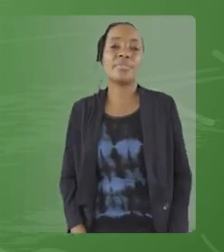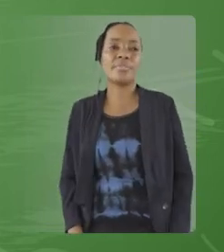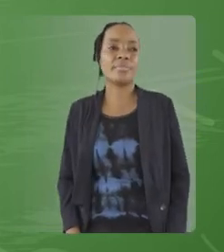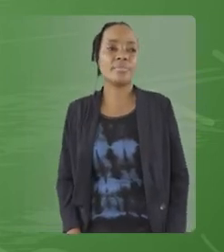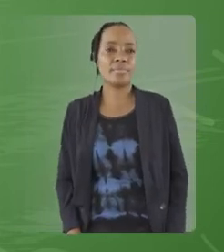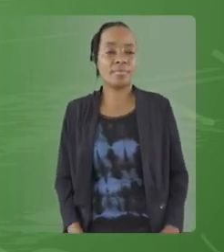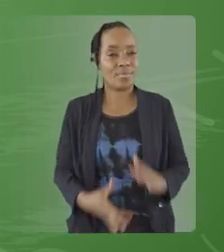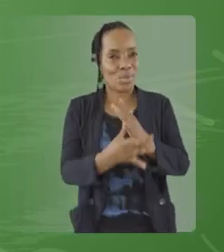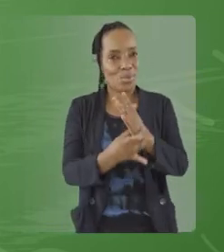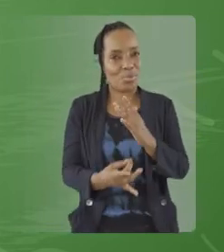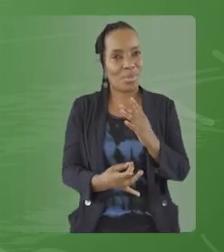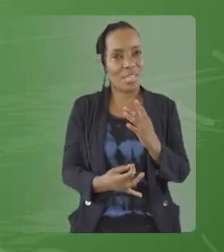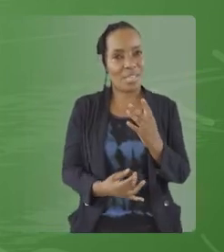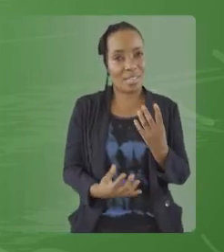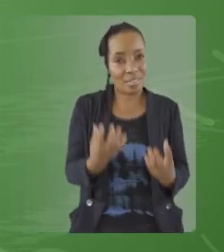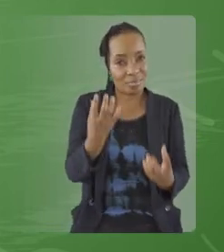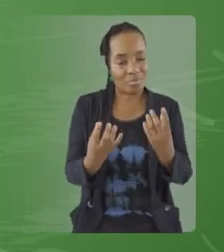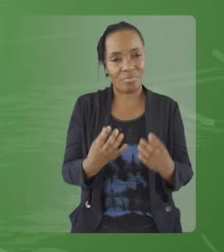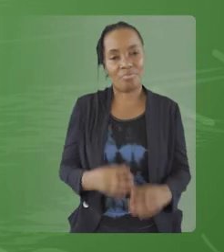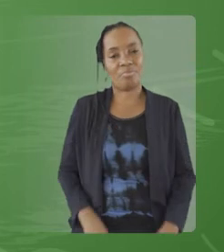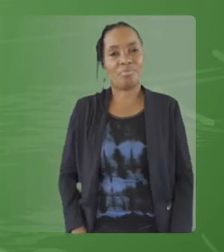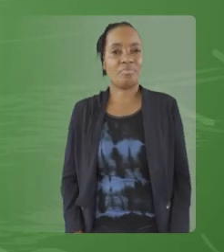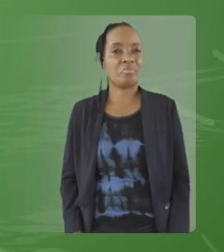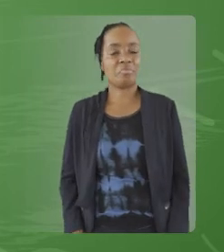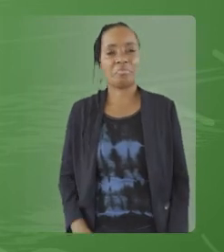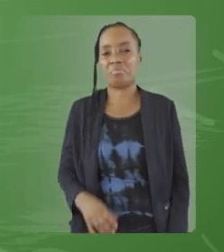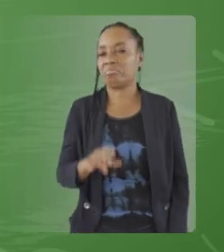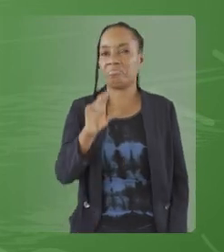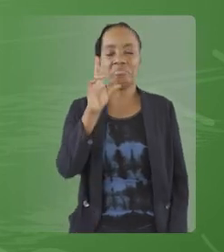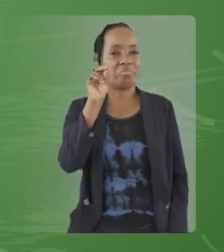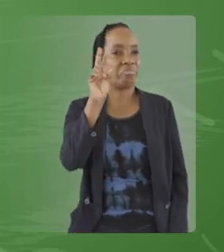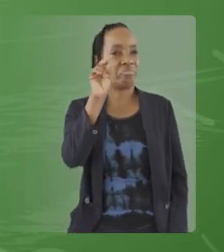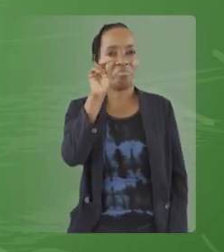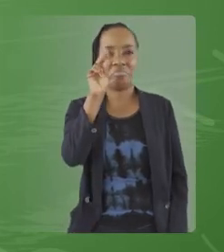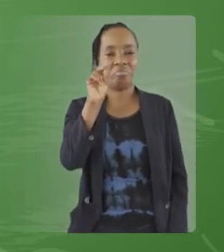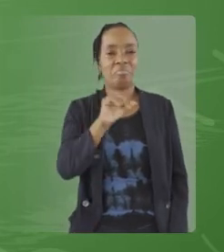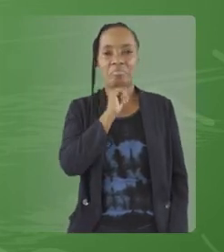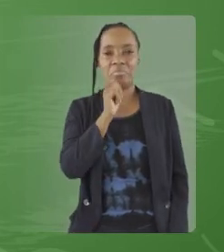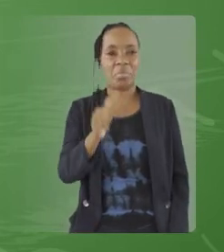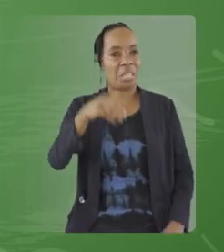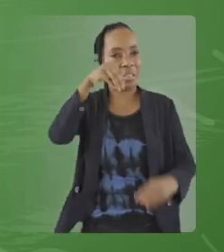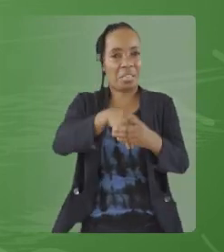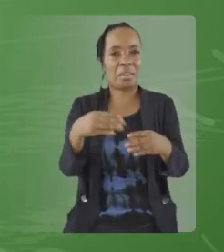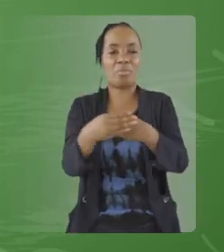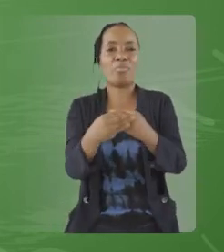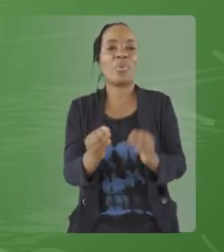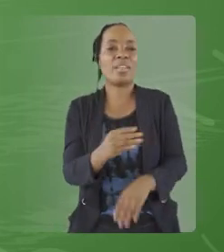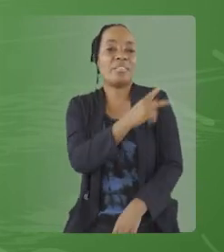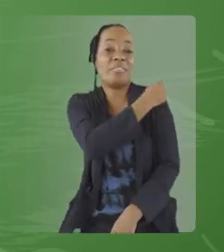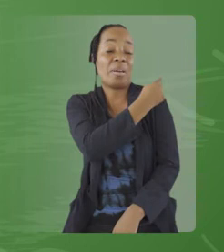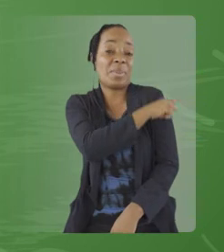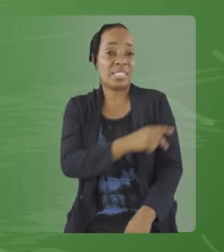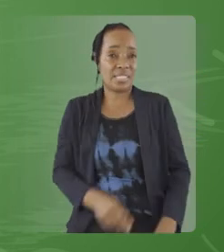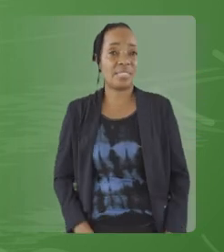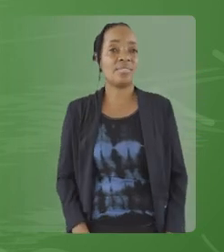L'huile de cuisine, ce n'est pas un élément de la boîte pharmaceutique. L'huile de cuisine est